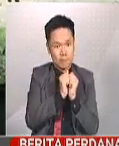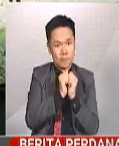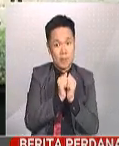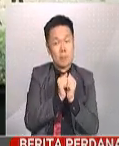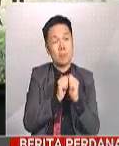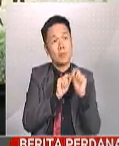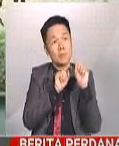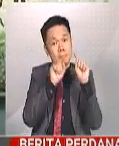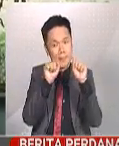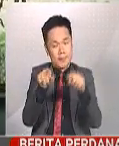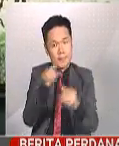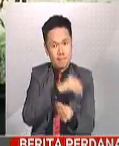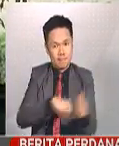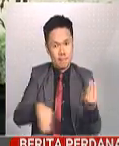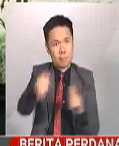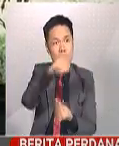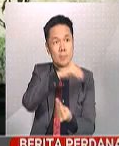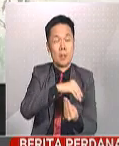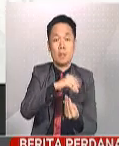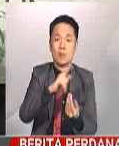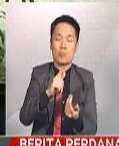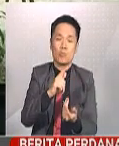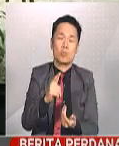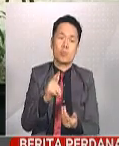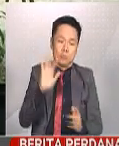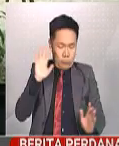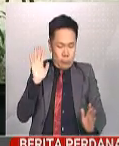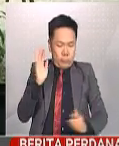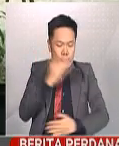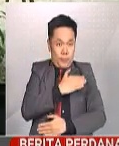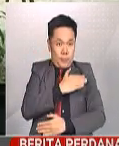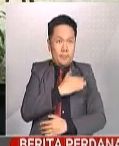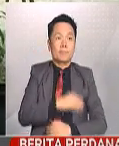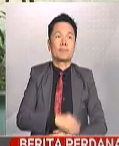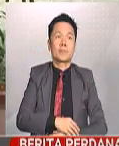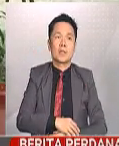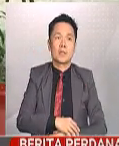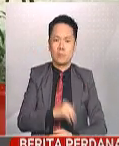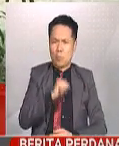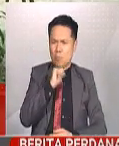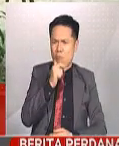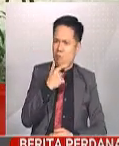sesiapa yang berminat untuk pergi umrah begitu Kak tidak